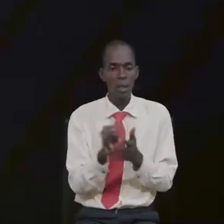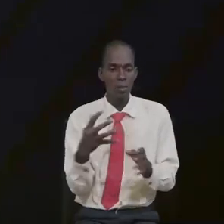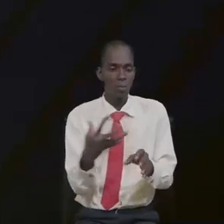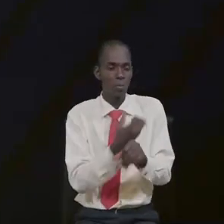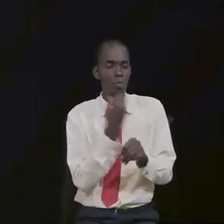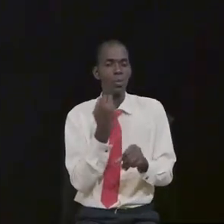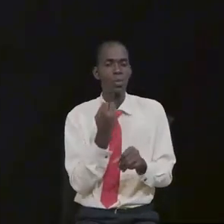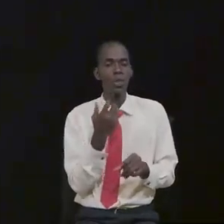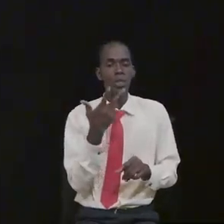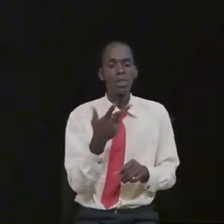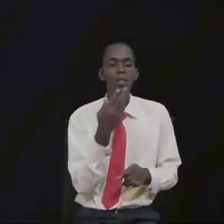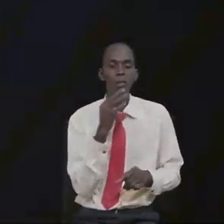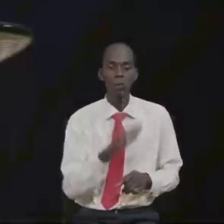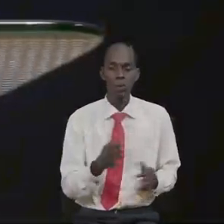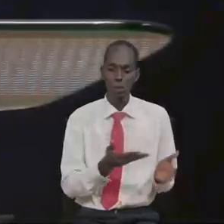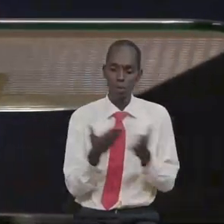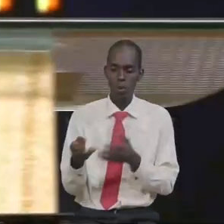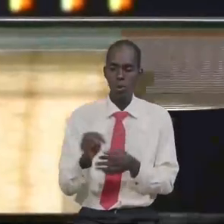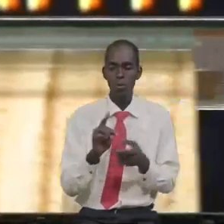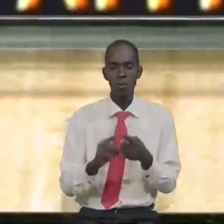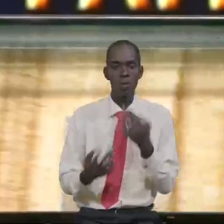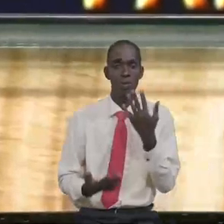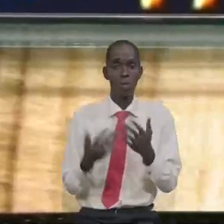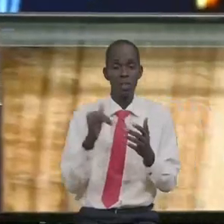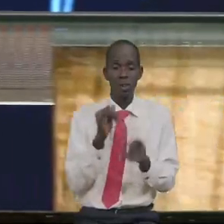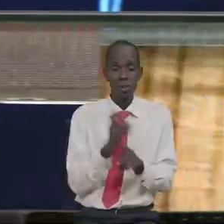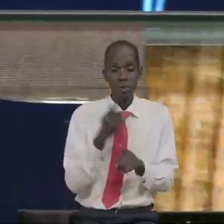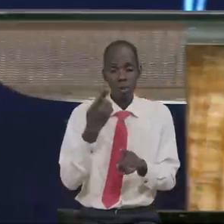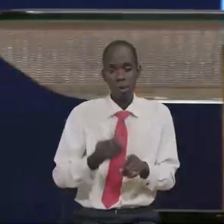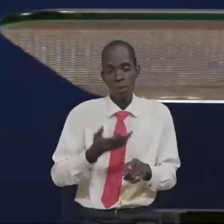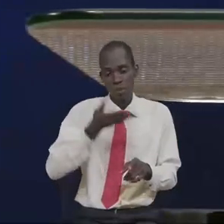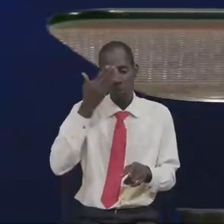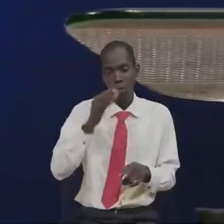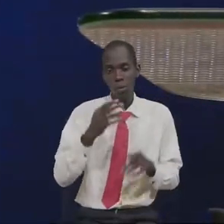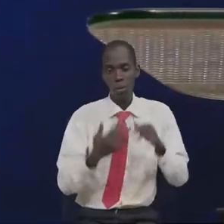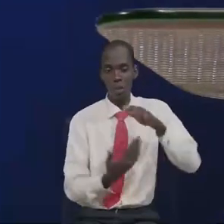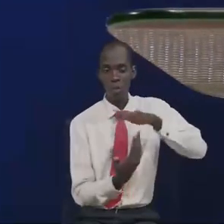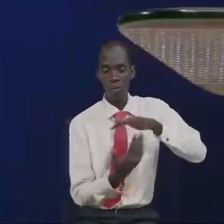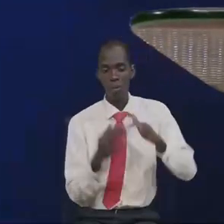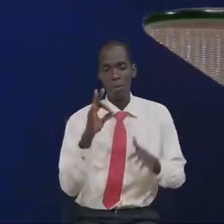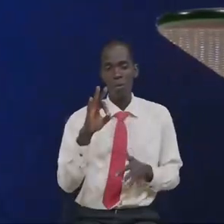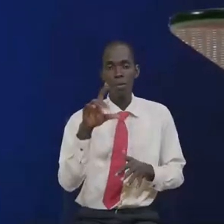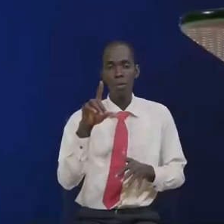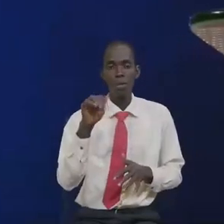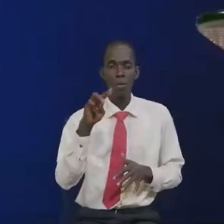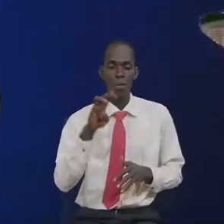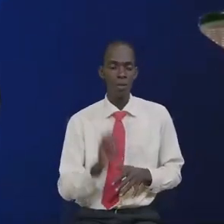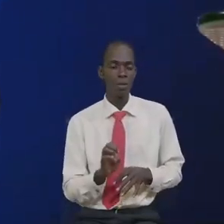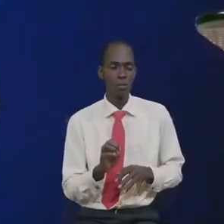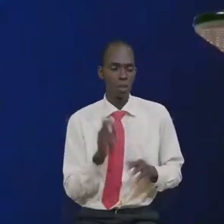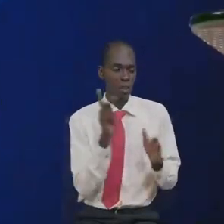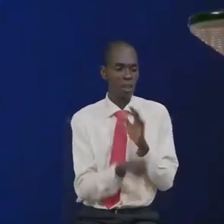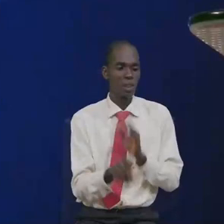Shadrach, Meshach et Abednego. La flamme tua les hommes. Ils étaient